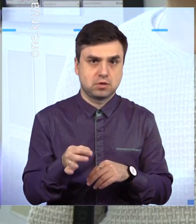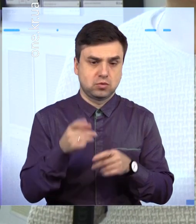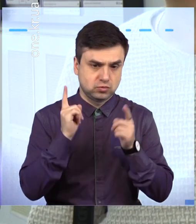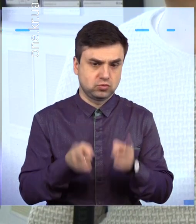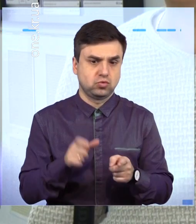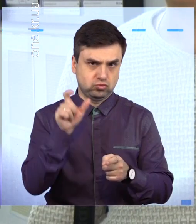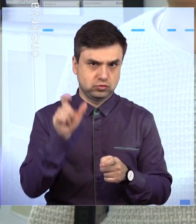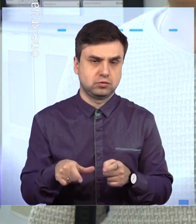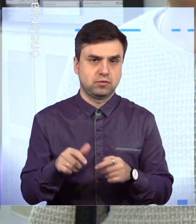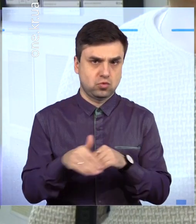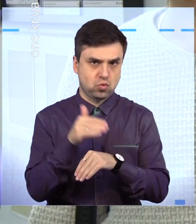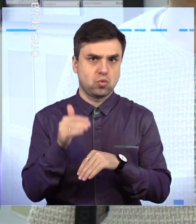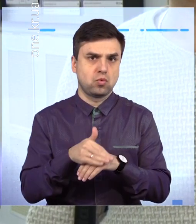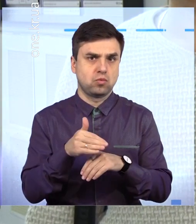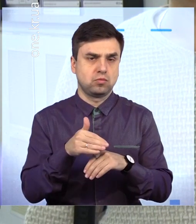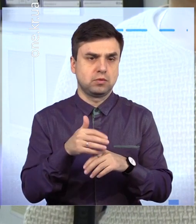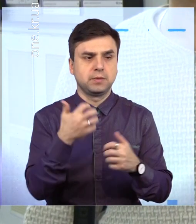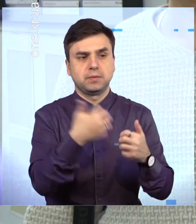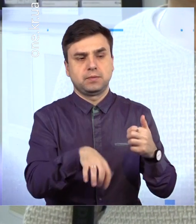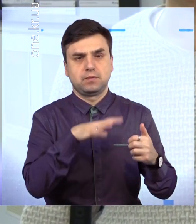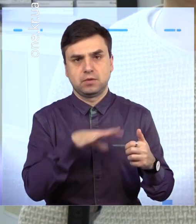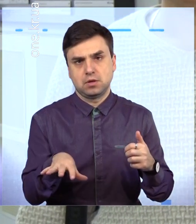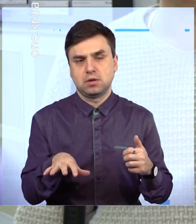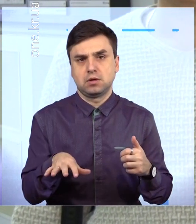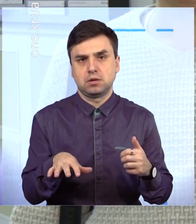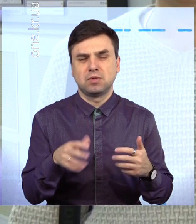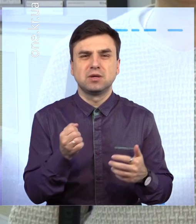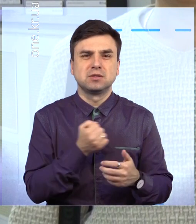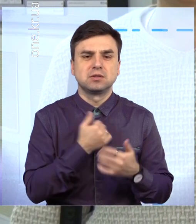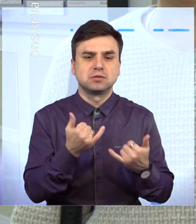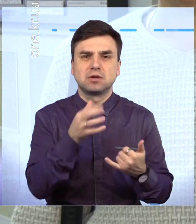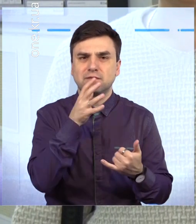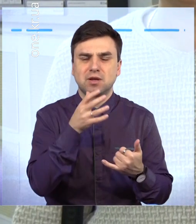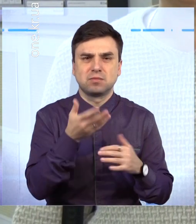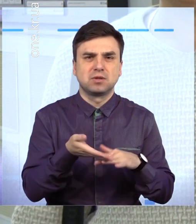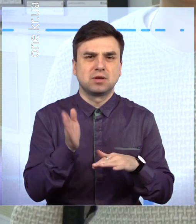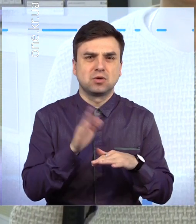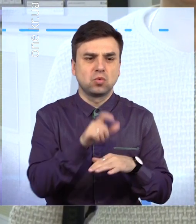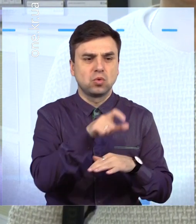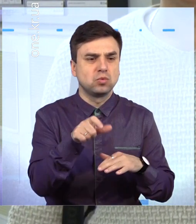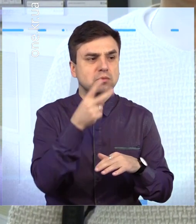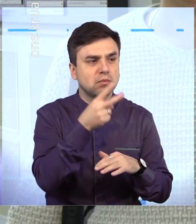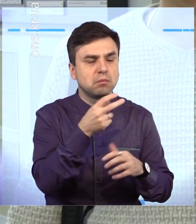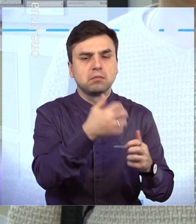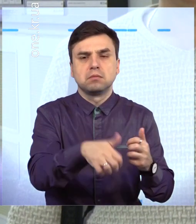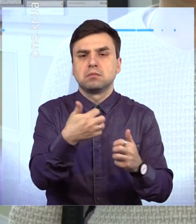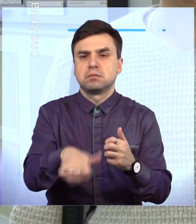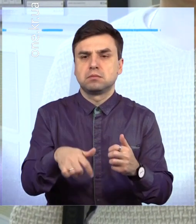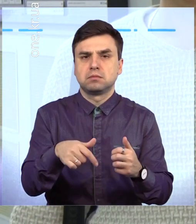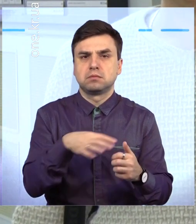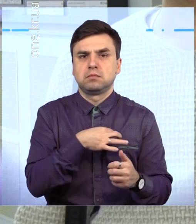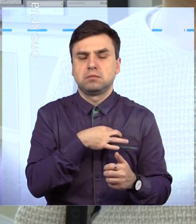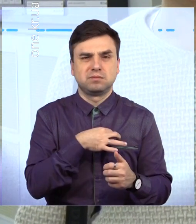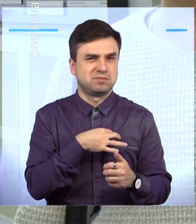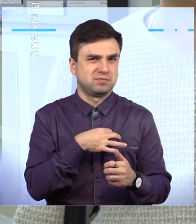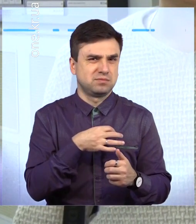По-человечески, это обычный человеческий поступок. Очень жаль, что мы живем в такое время, что обычный человеческий, ну, мужской поступок